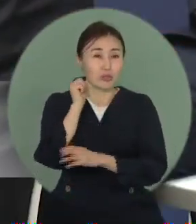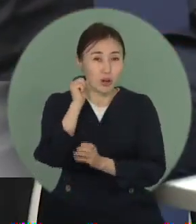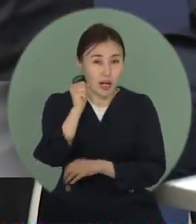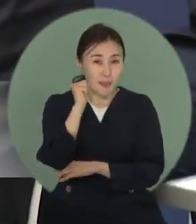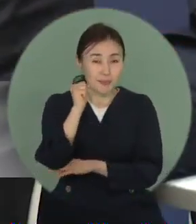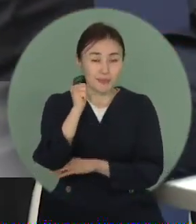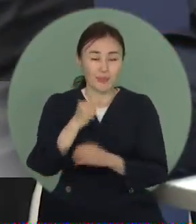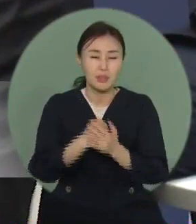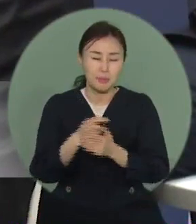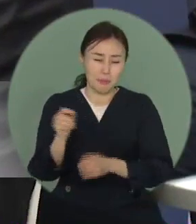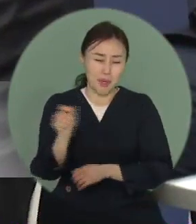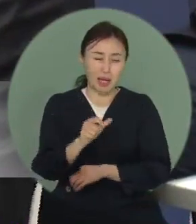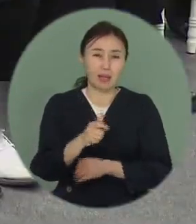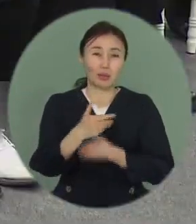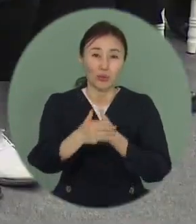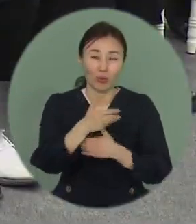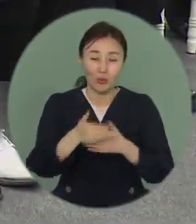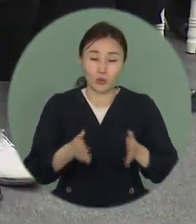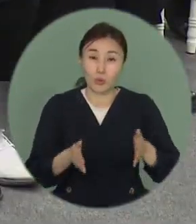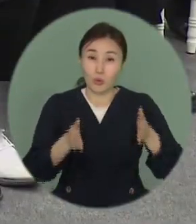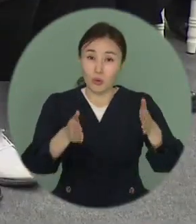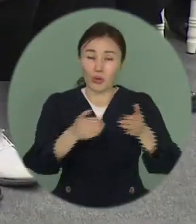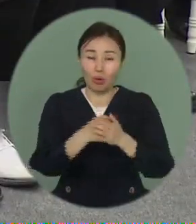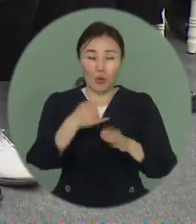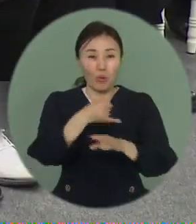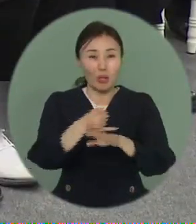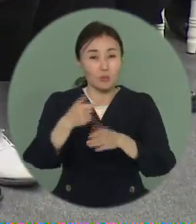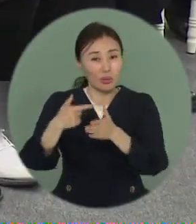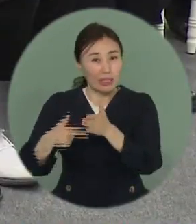초고속도로 강진 고속도로